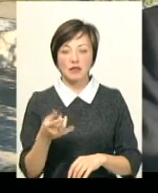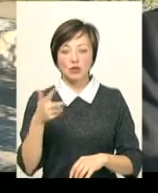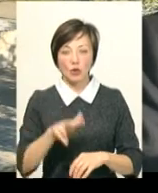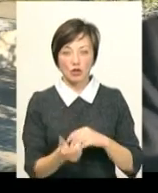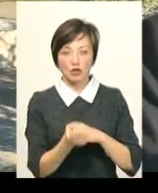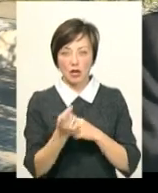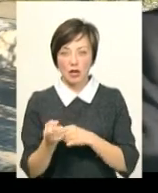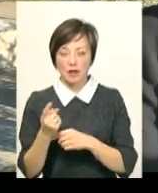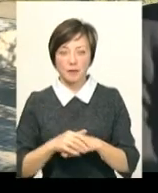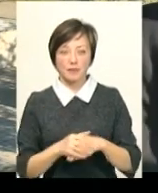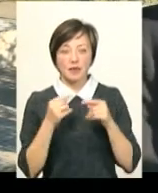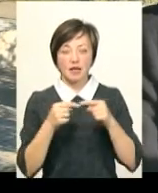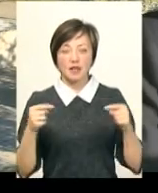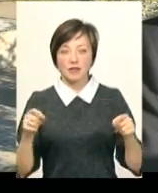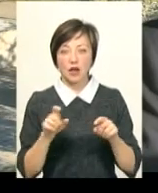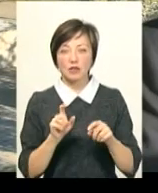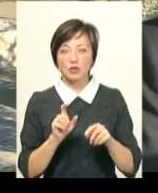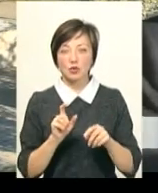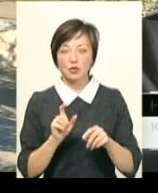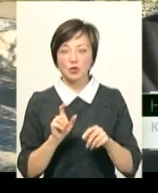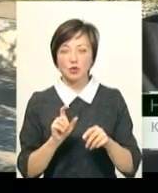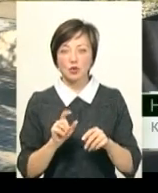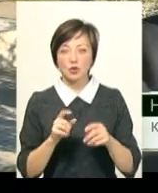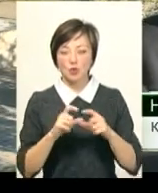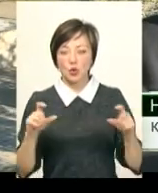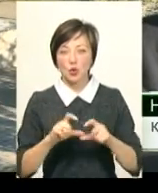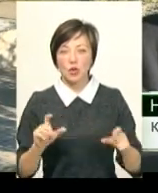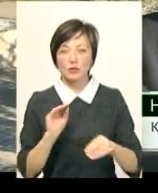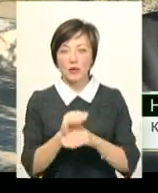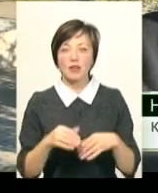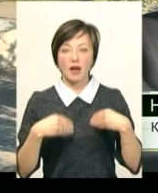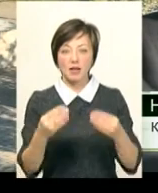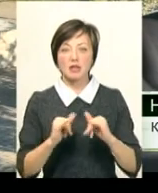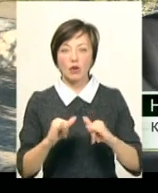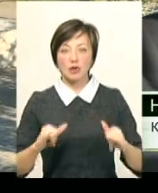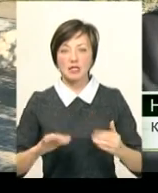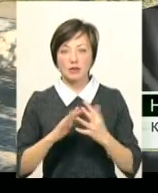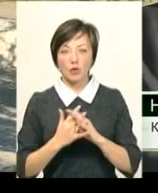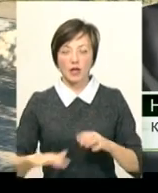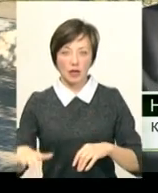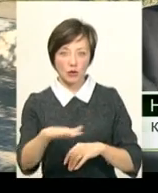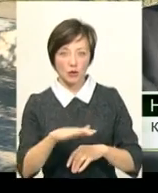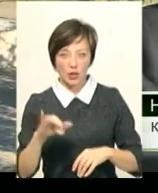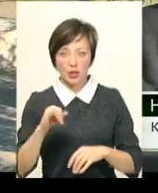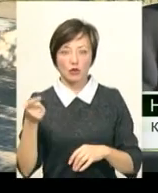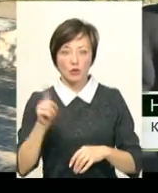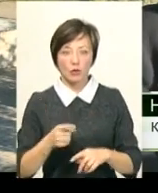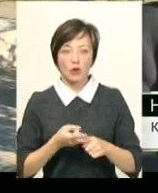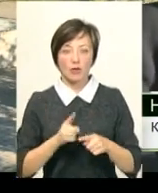джерел. Інфраструктурна субвенція, яка дається державою, вона дається саме на розвиток сільської території. І тому